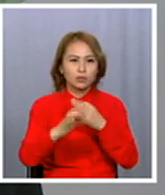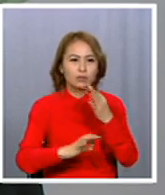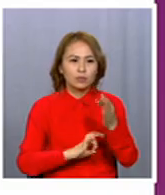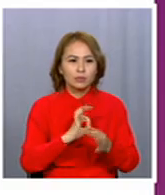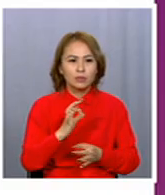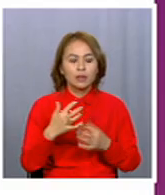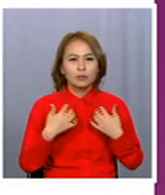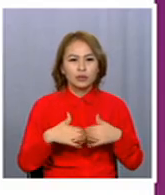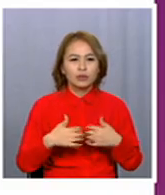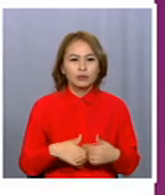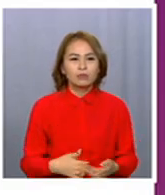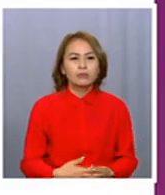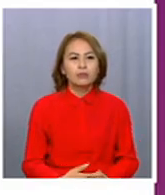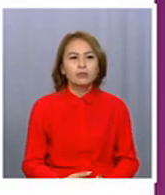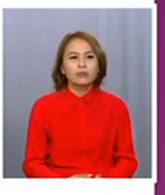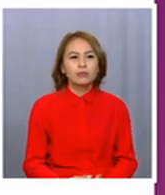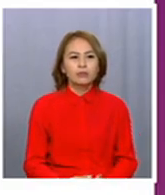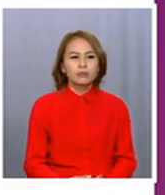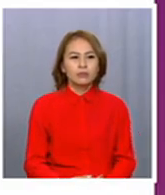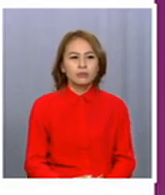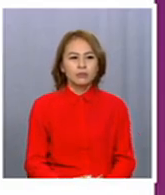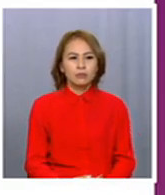Посчитайте.